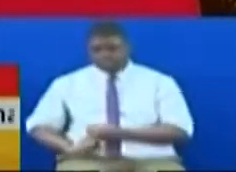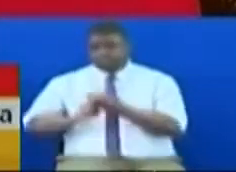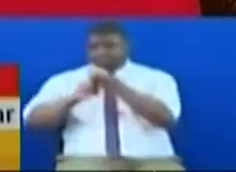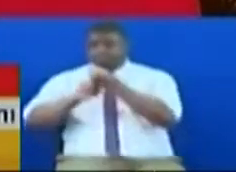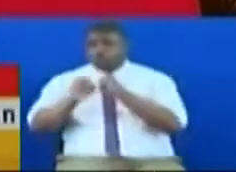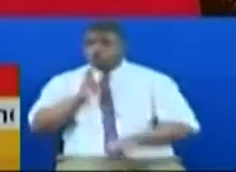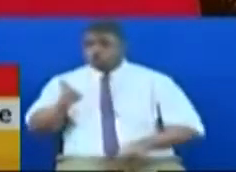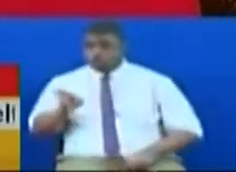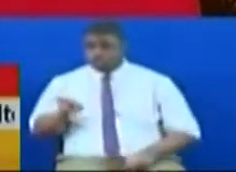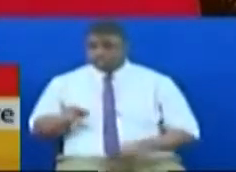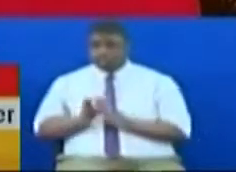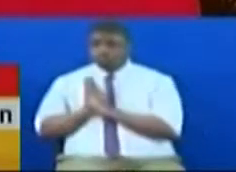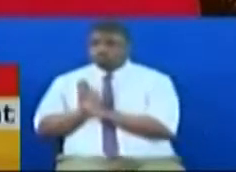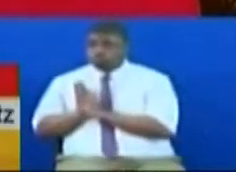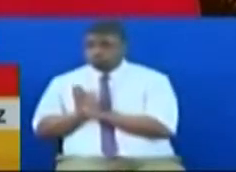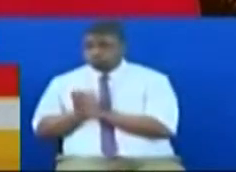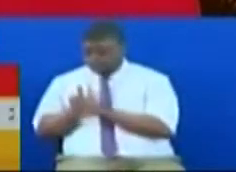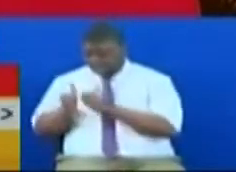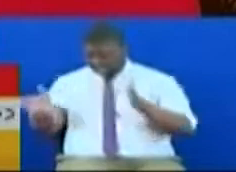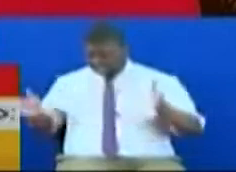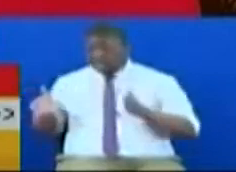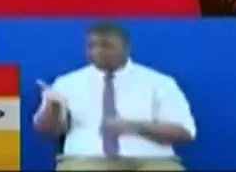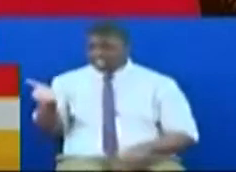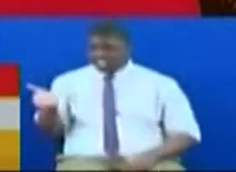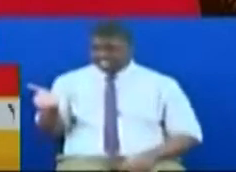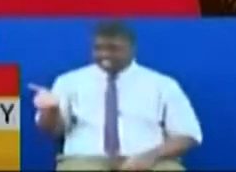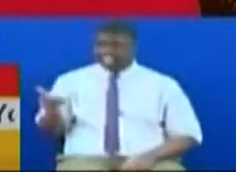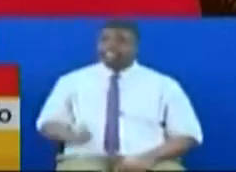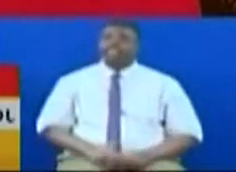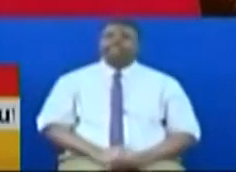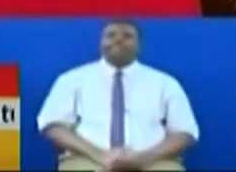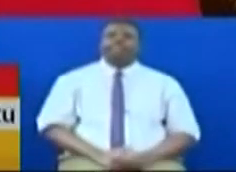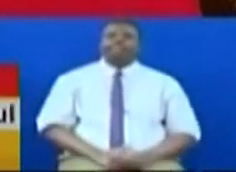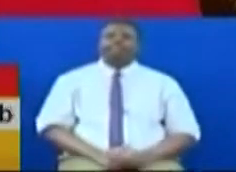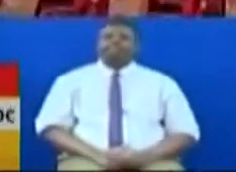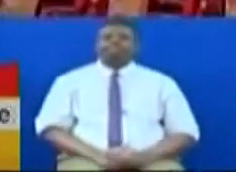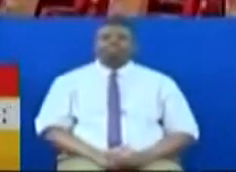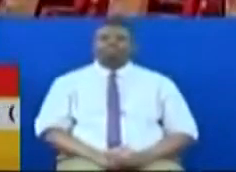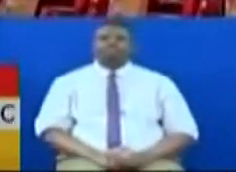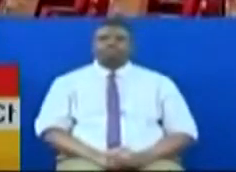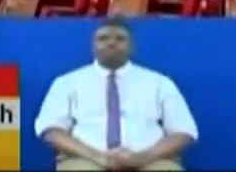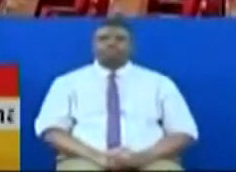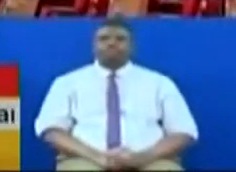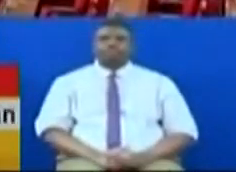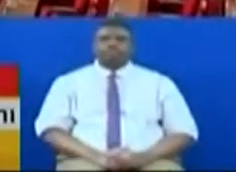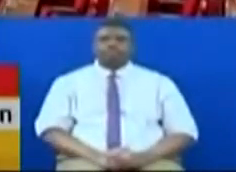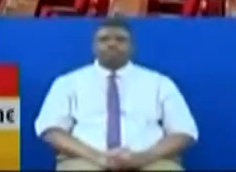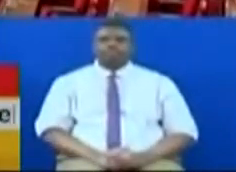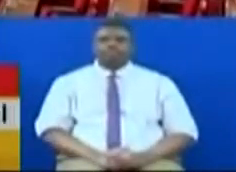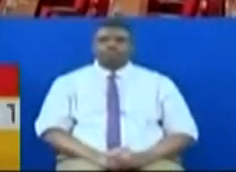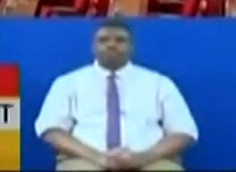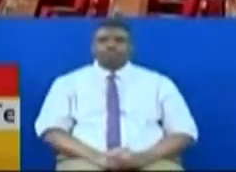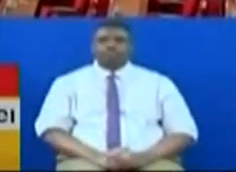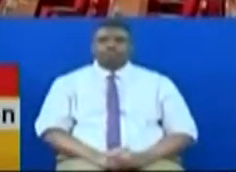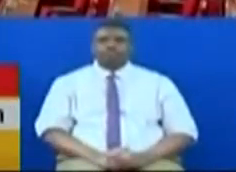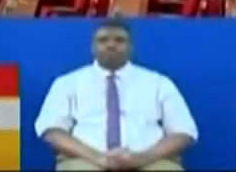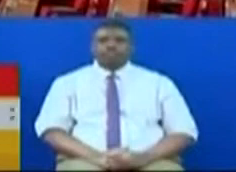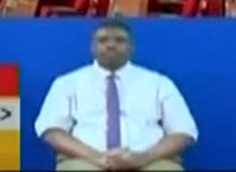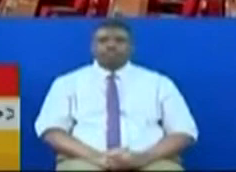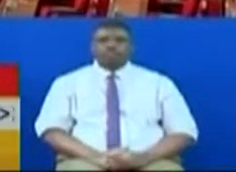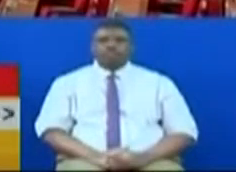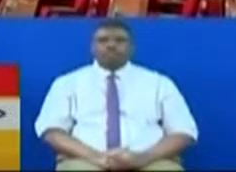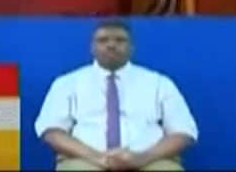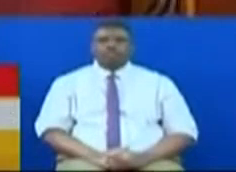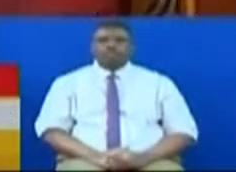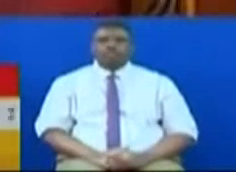mkono hoja na nakushukuru sana kwa nafasi hii. Asante sana Mheshimiwa